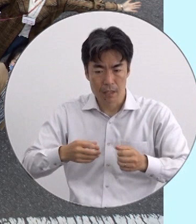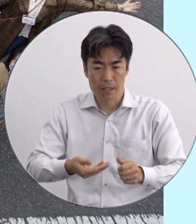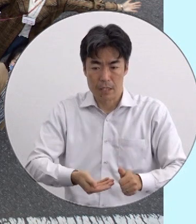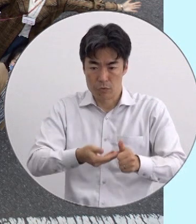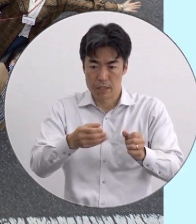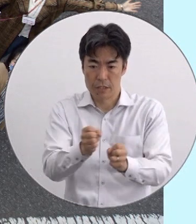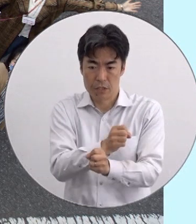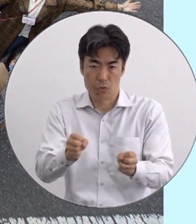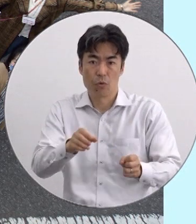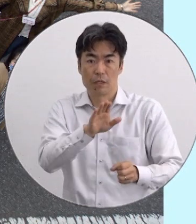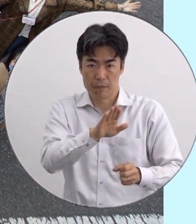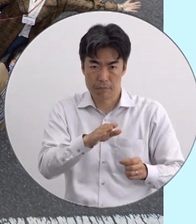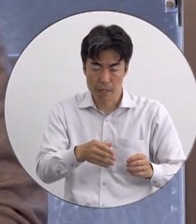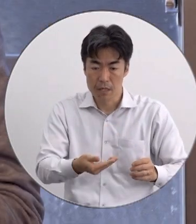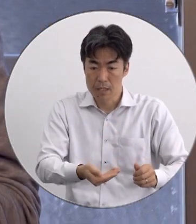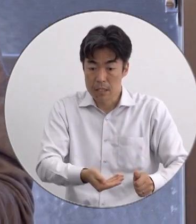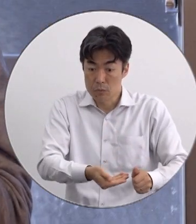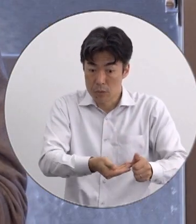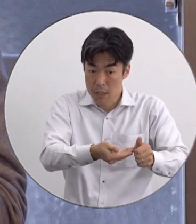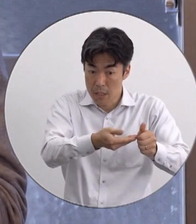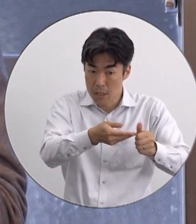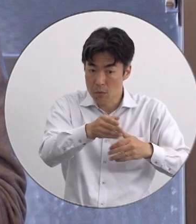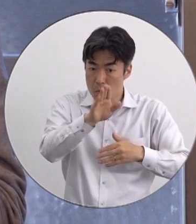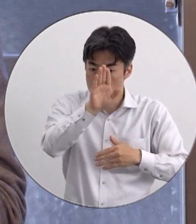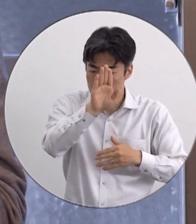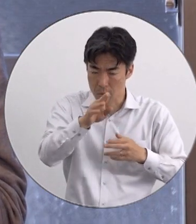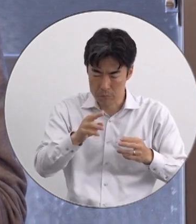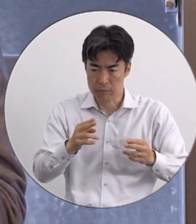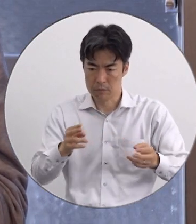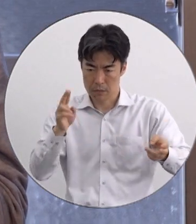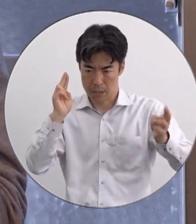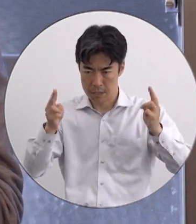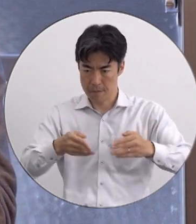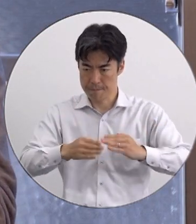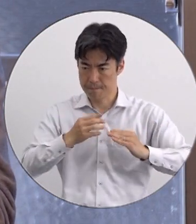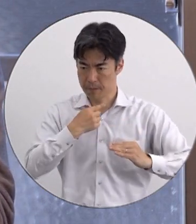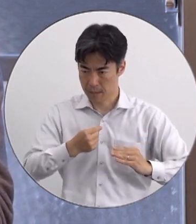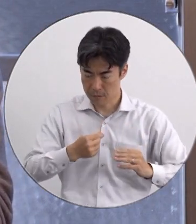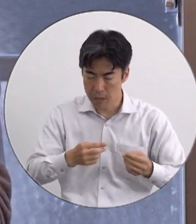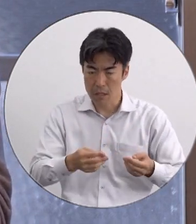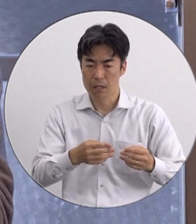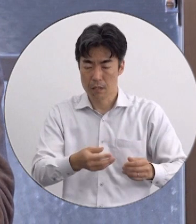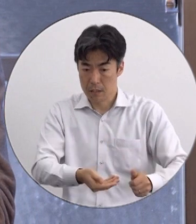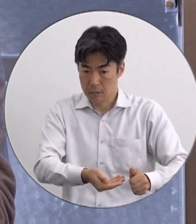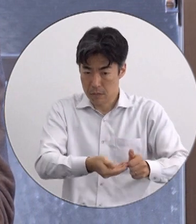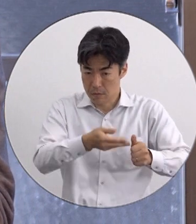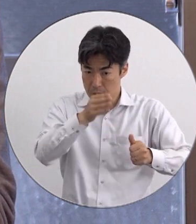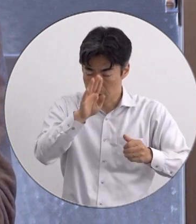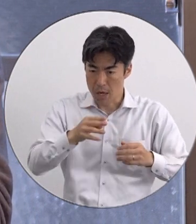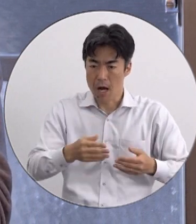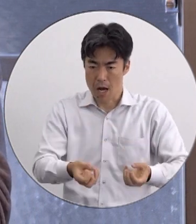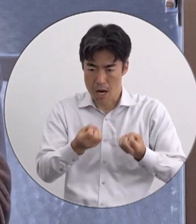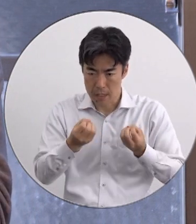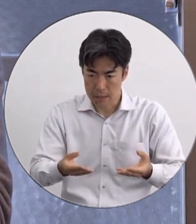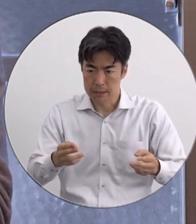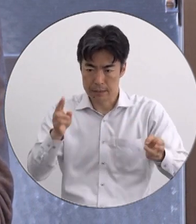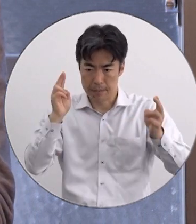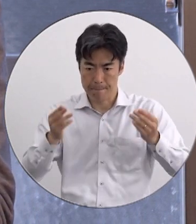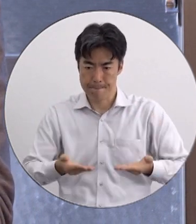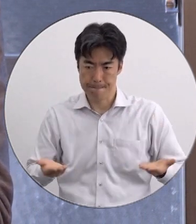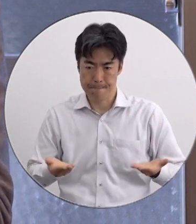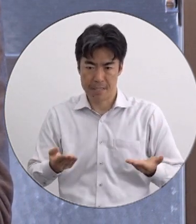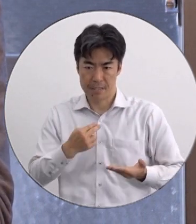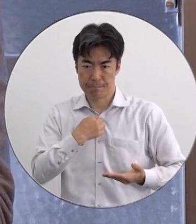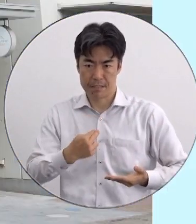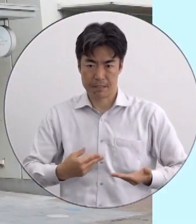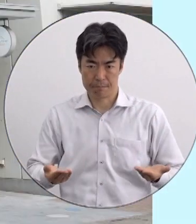育成事業をやっている。いろんな育成をする中で、会社を起こしたいとか新しいビジネスを起こしたいっていう